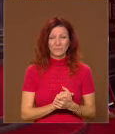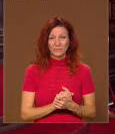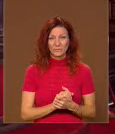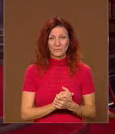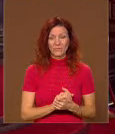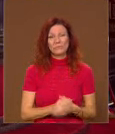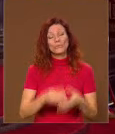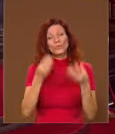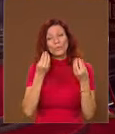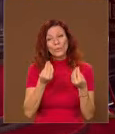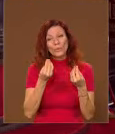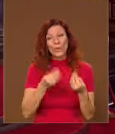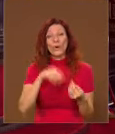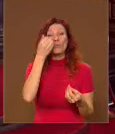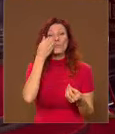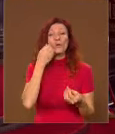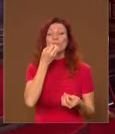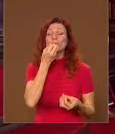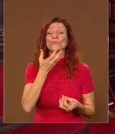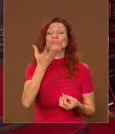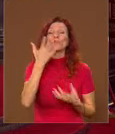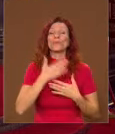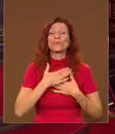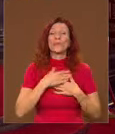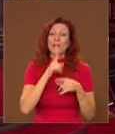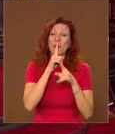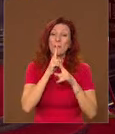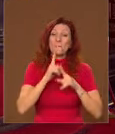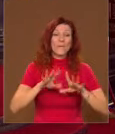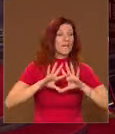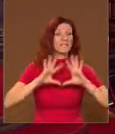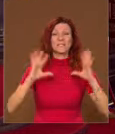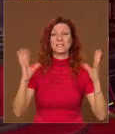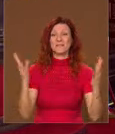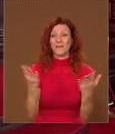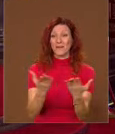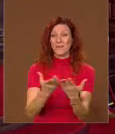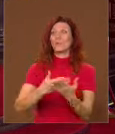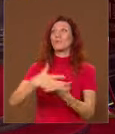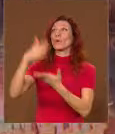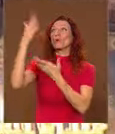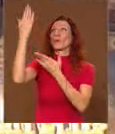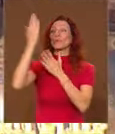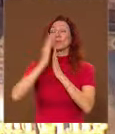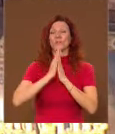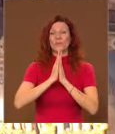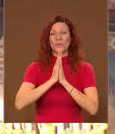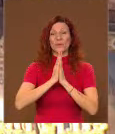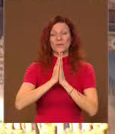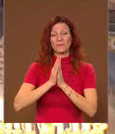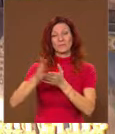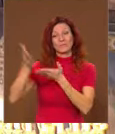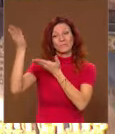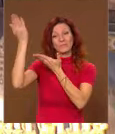Господи! Доброто и полезното за душите ни и мир за света, от Господа да просим.